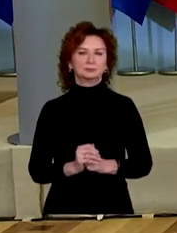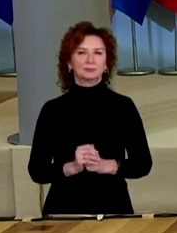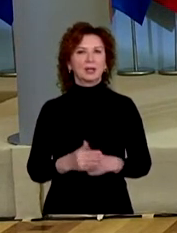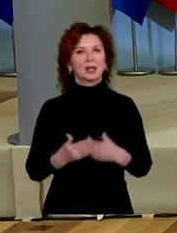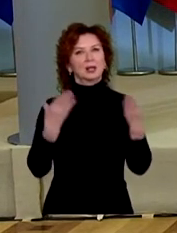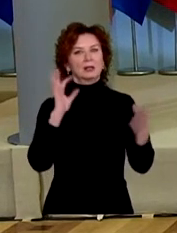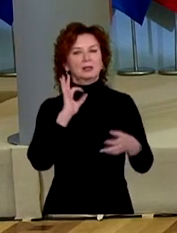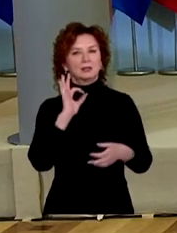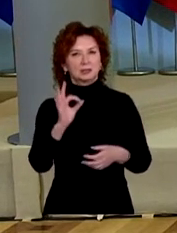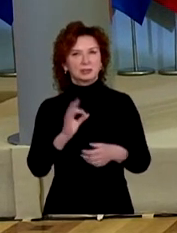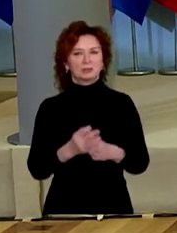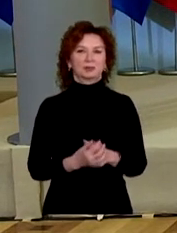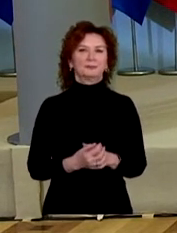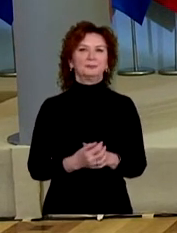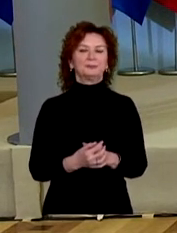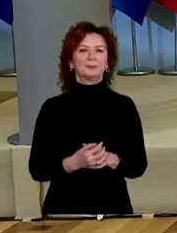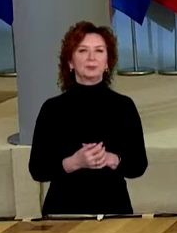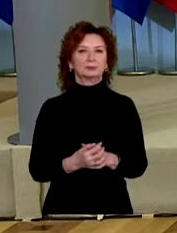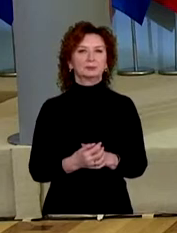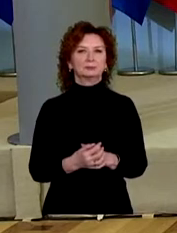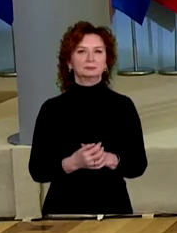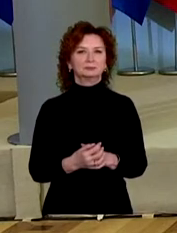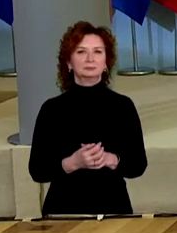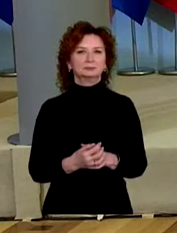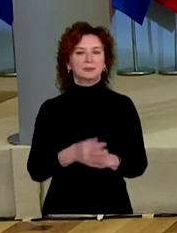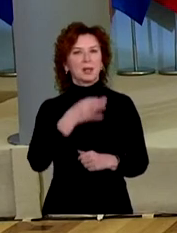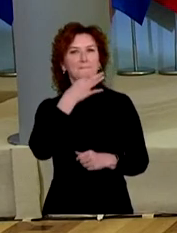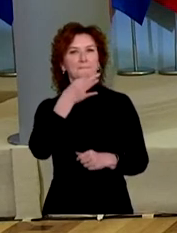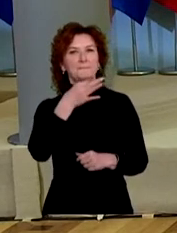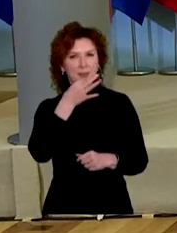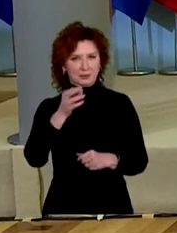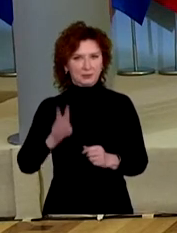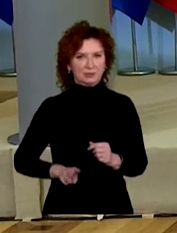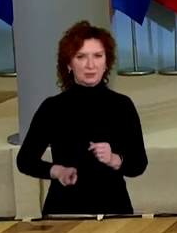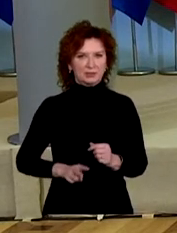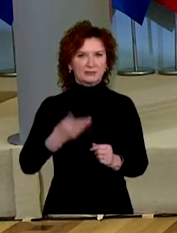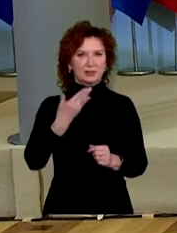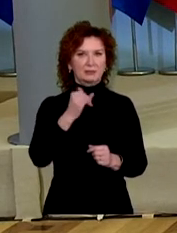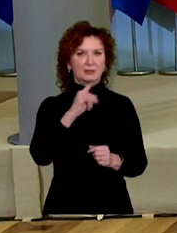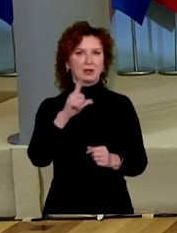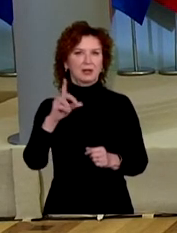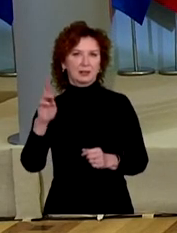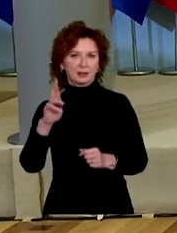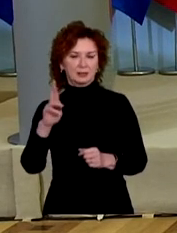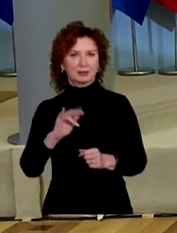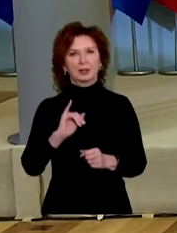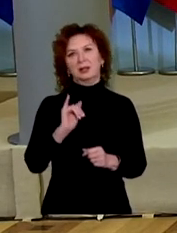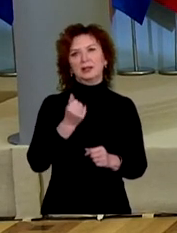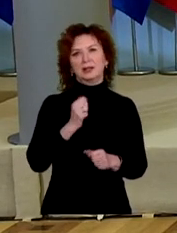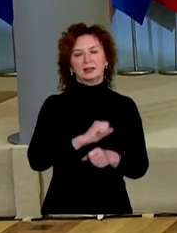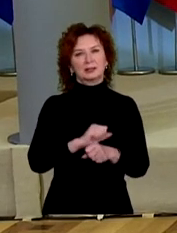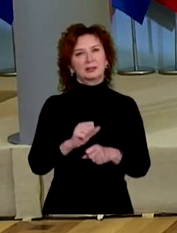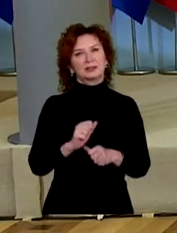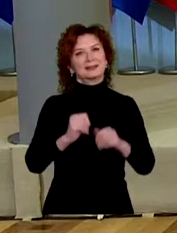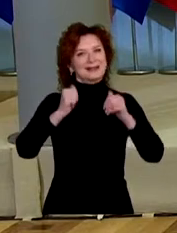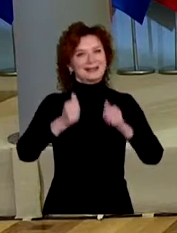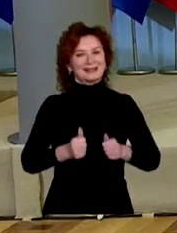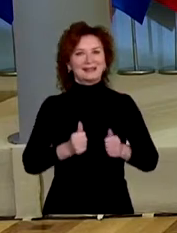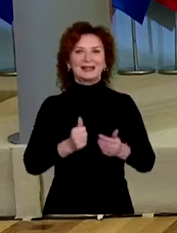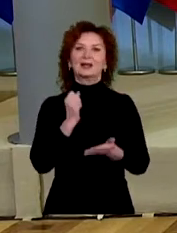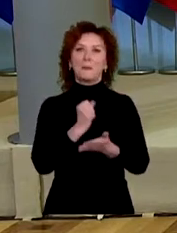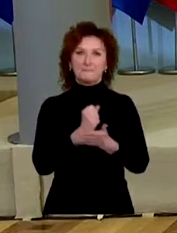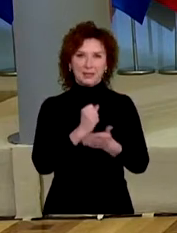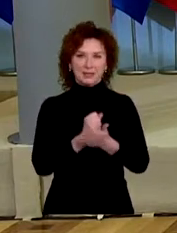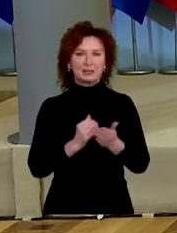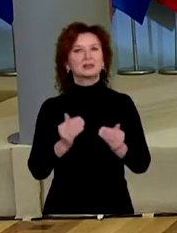Dzień dobry, Aureliusz Łojewski, redakcja Fakty TVN. Pytanie do pana ministra Millera. Jaki jest stan prac nad podatkiem od reklam? Kiedy